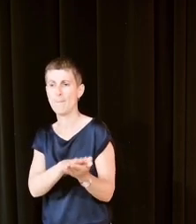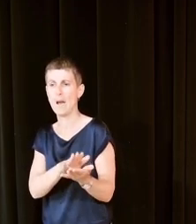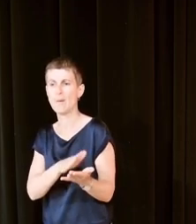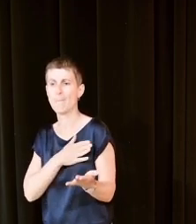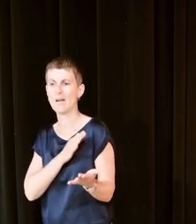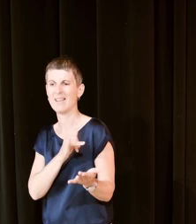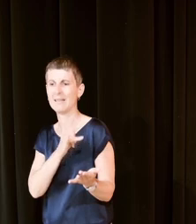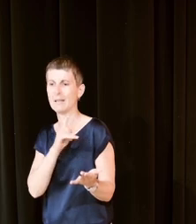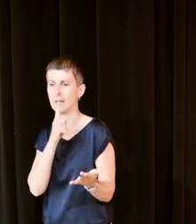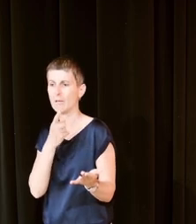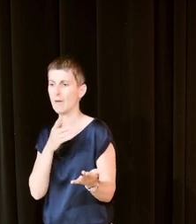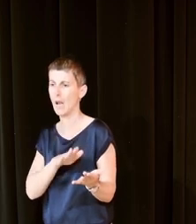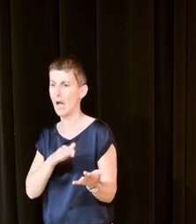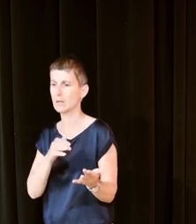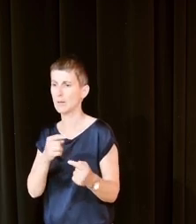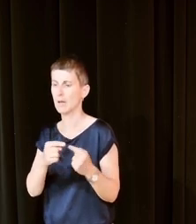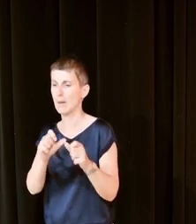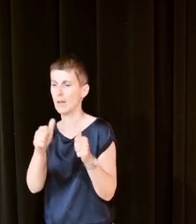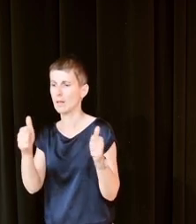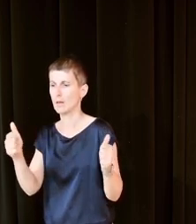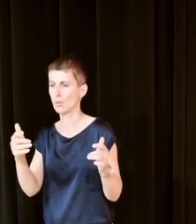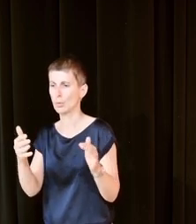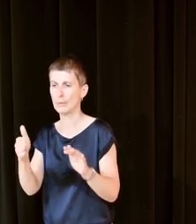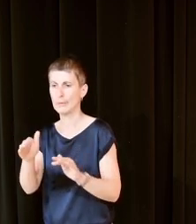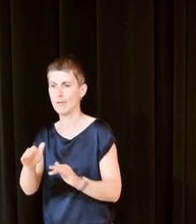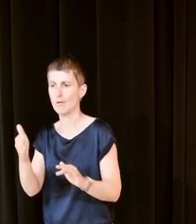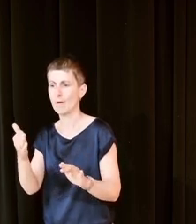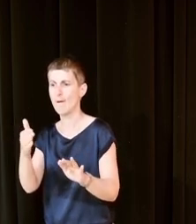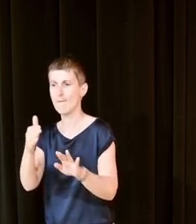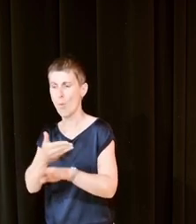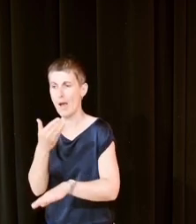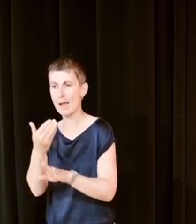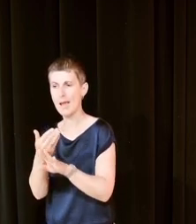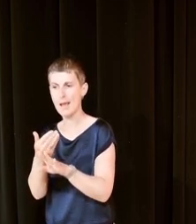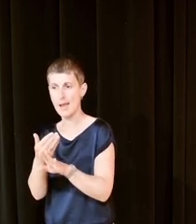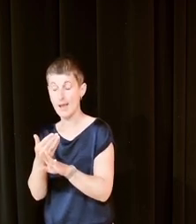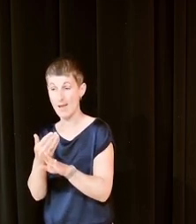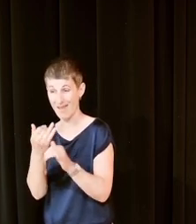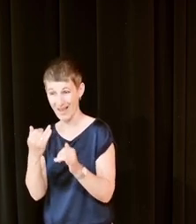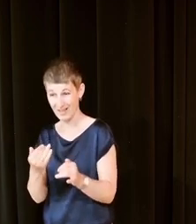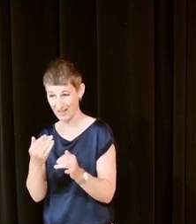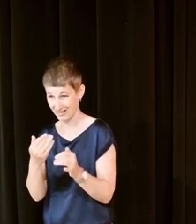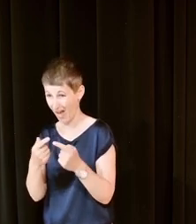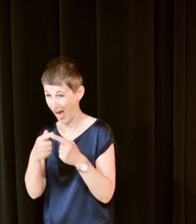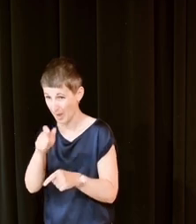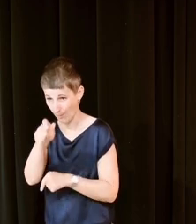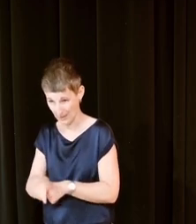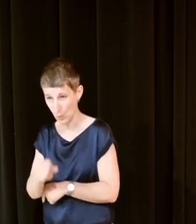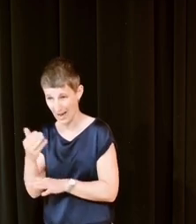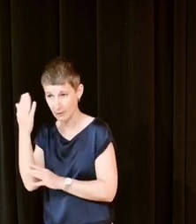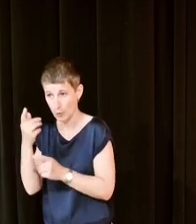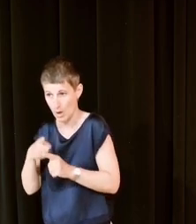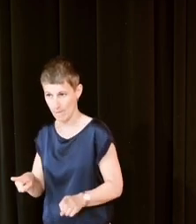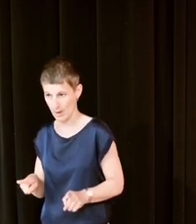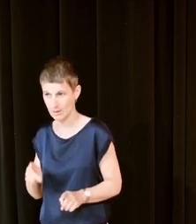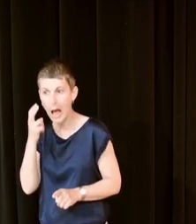ans Lebensende gehe, wenn ich nicht mehr die bin oder die werden kann, die ich mal war. Es ist ja klar, ich kann nicht in die